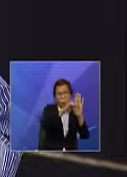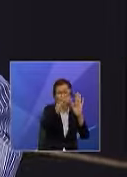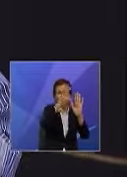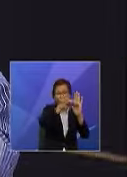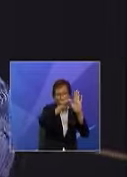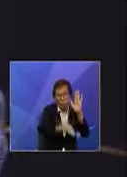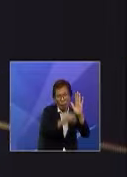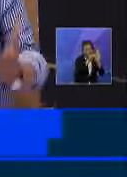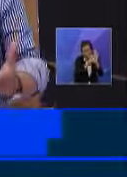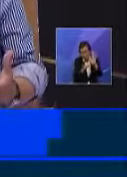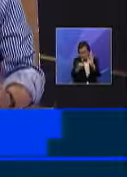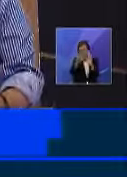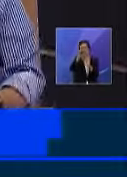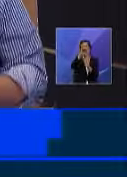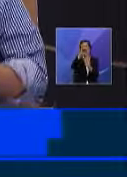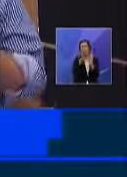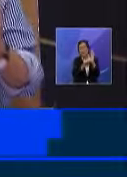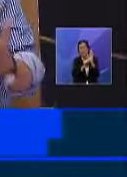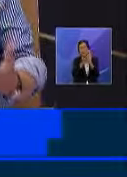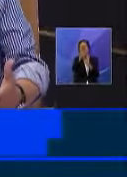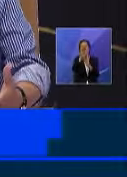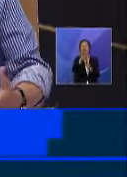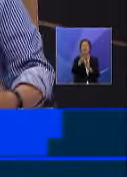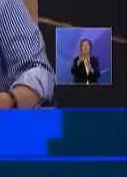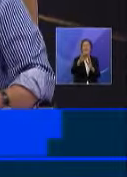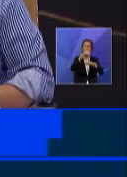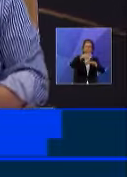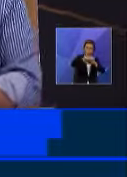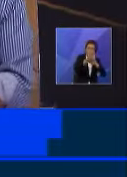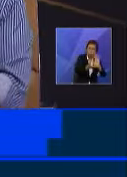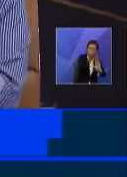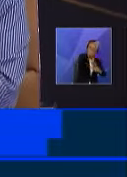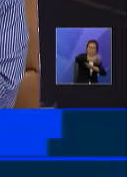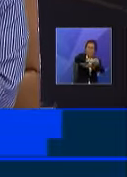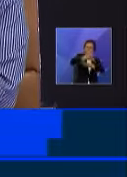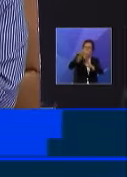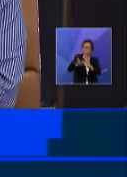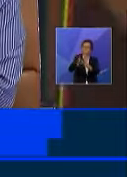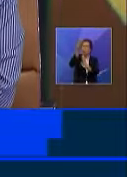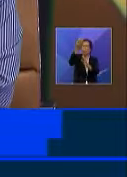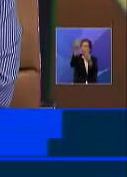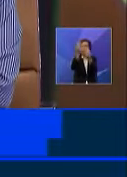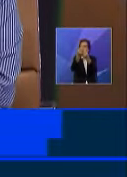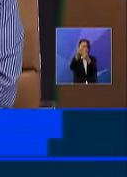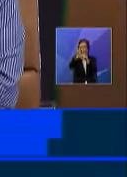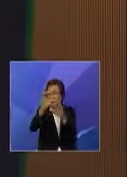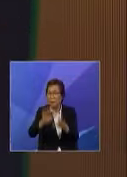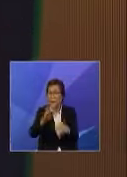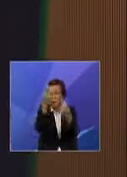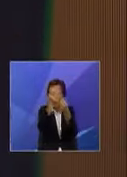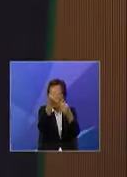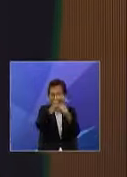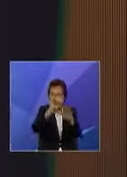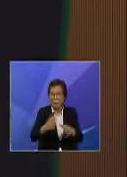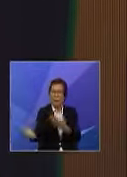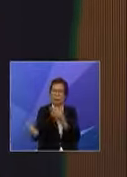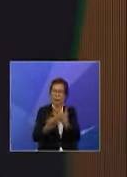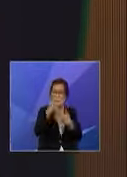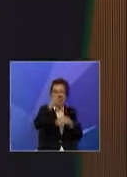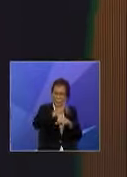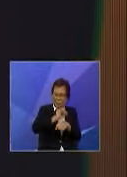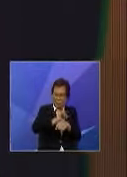atas eksport kita meningkat import kita meningkat apa jumlah pekerja-pekerja yang boleh kita ambil balik semula